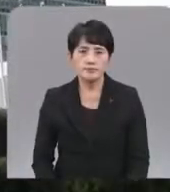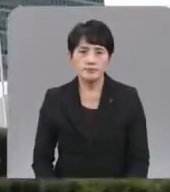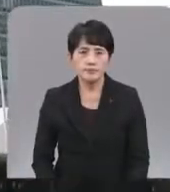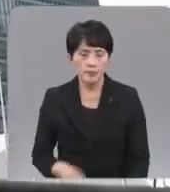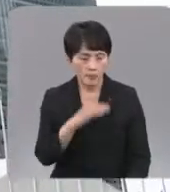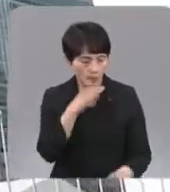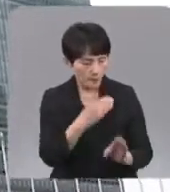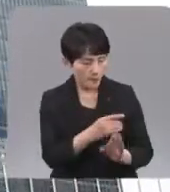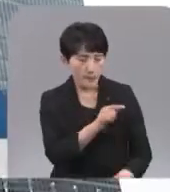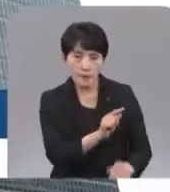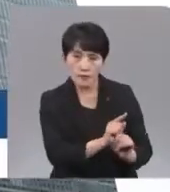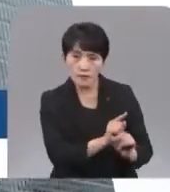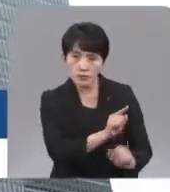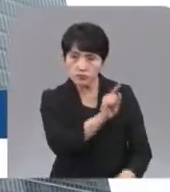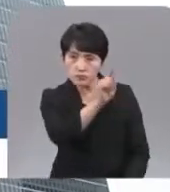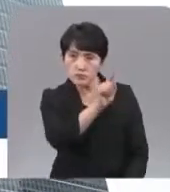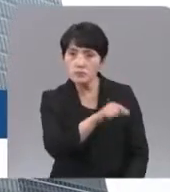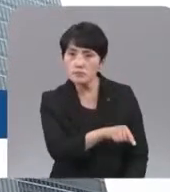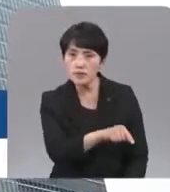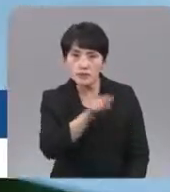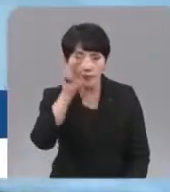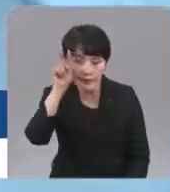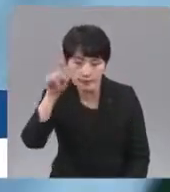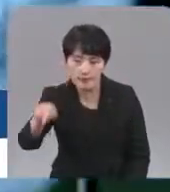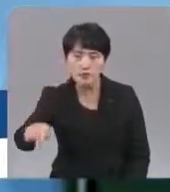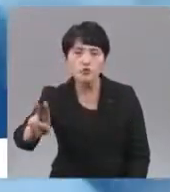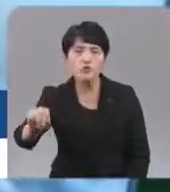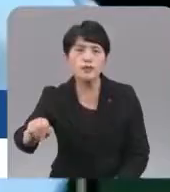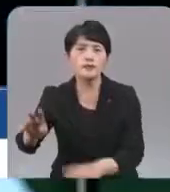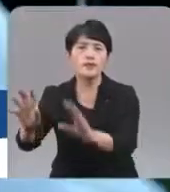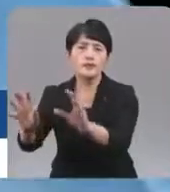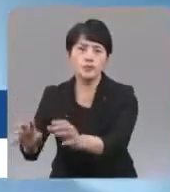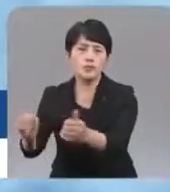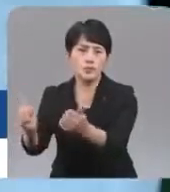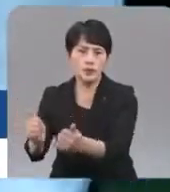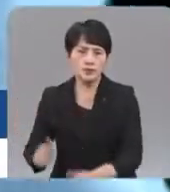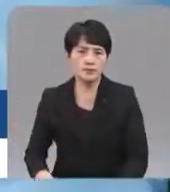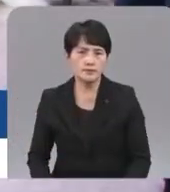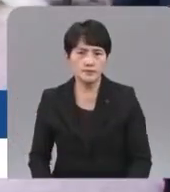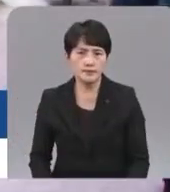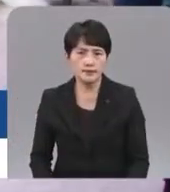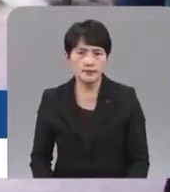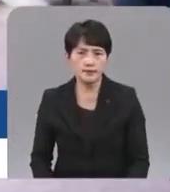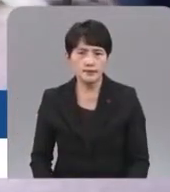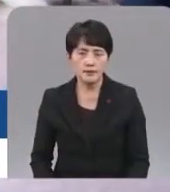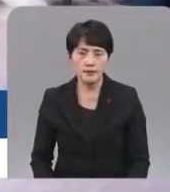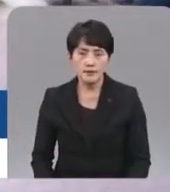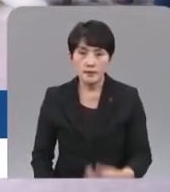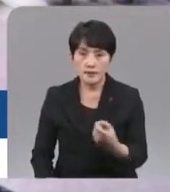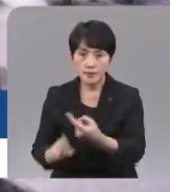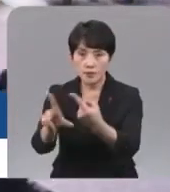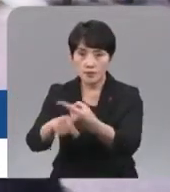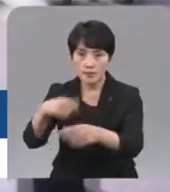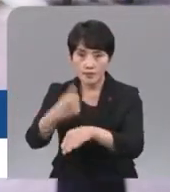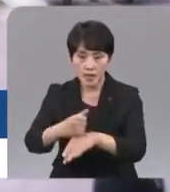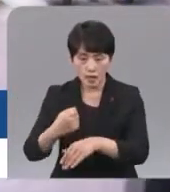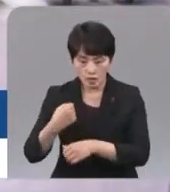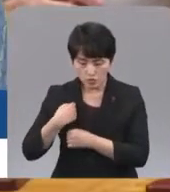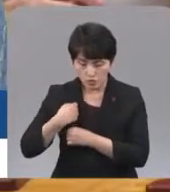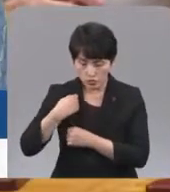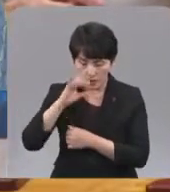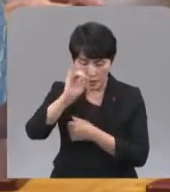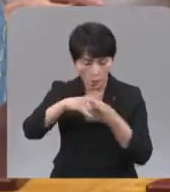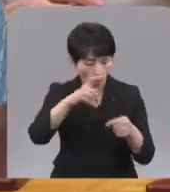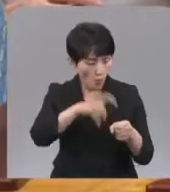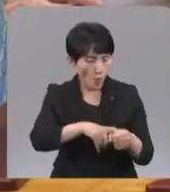联合观理会当地时间19日就近期北韩发射洲际弹道导弹进行挑衅的应对措施进行了讨论，但